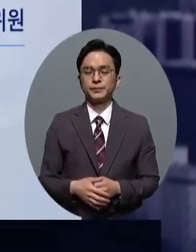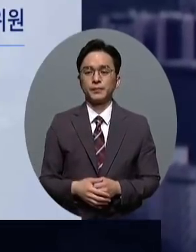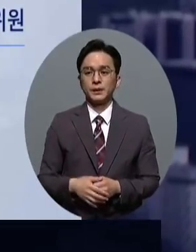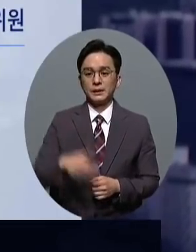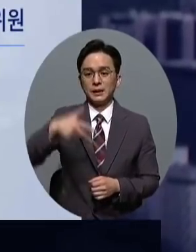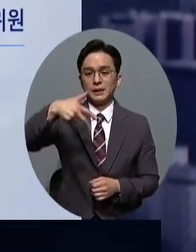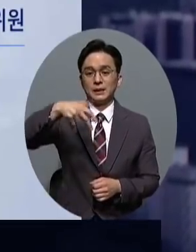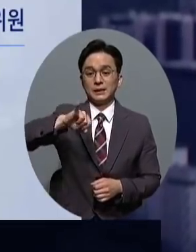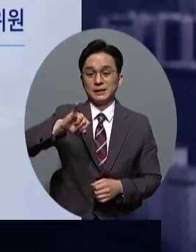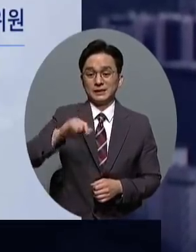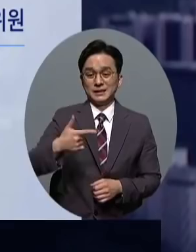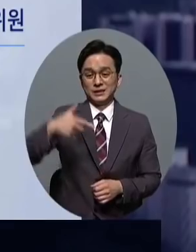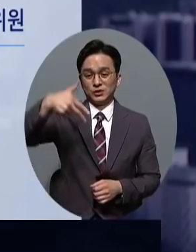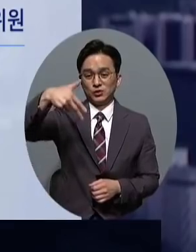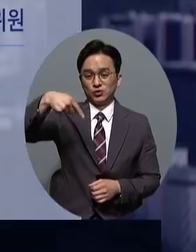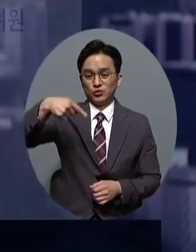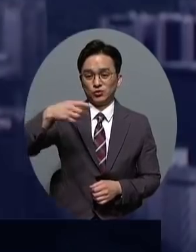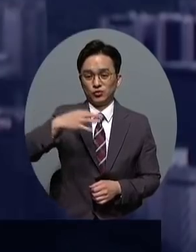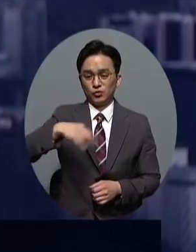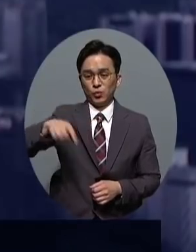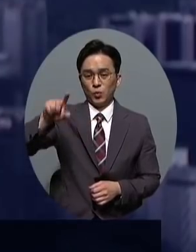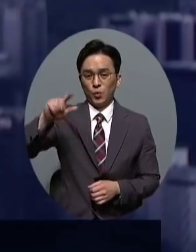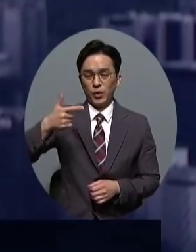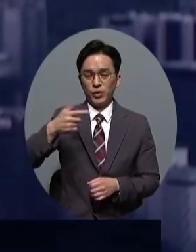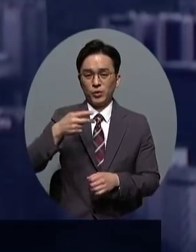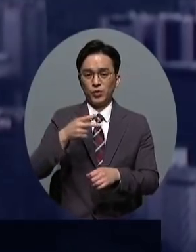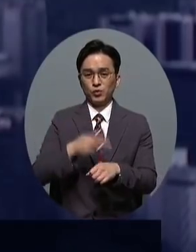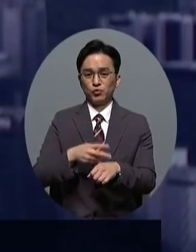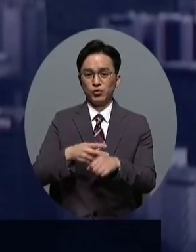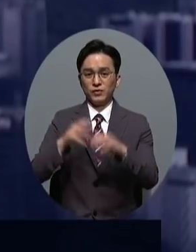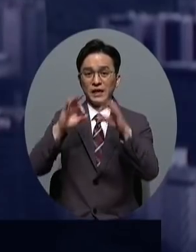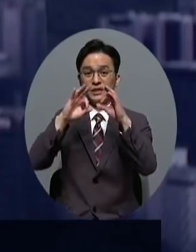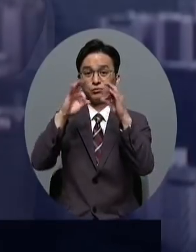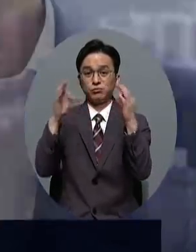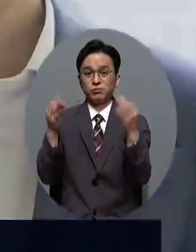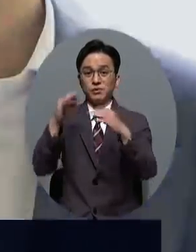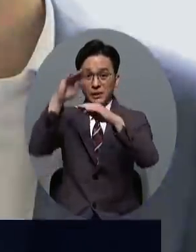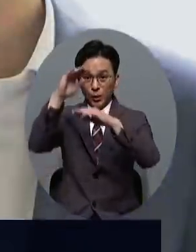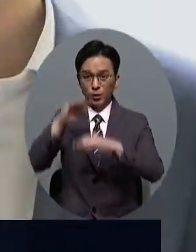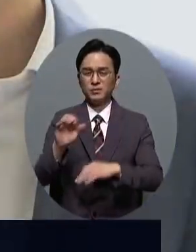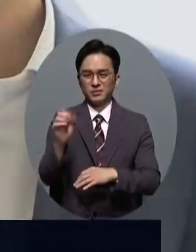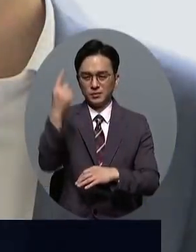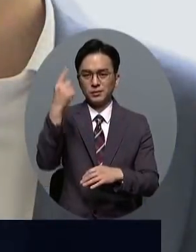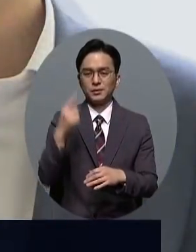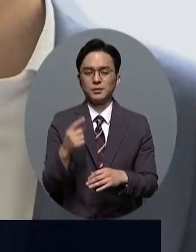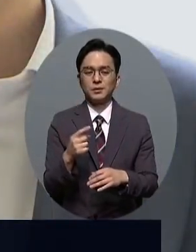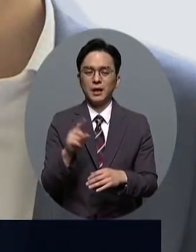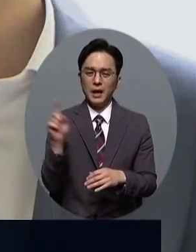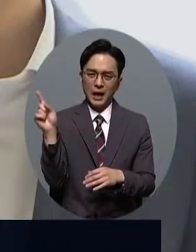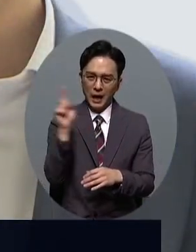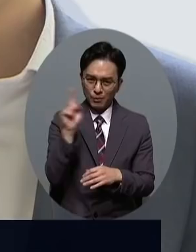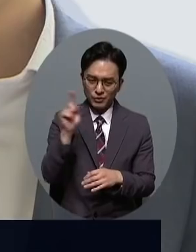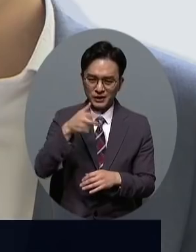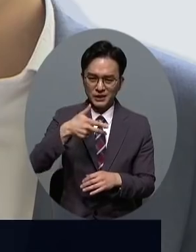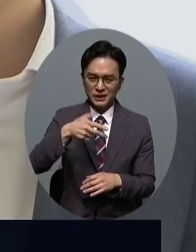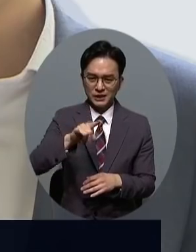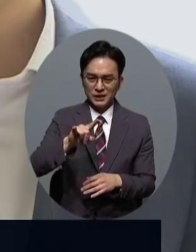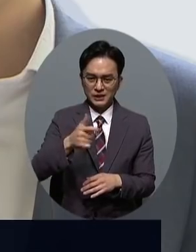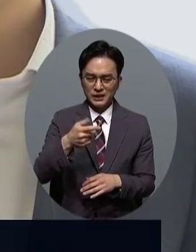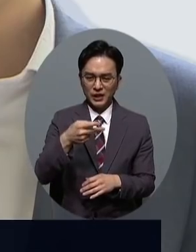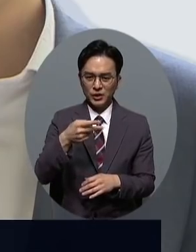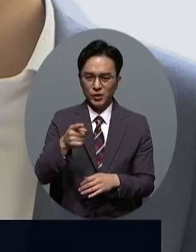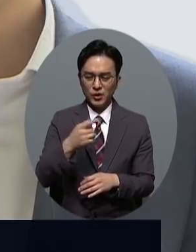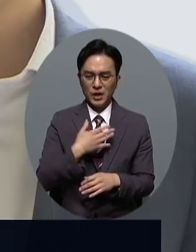SNS에 이런 이야기를 하는데 아무리 젠더 감수성이 있건 없건 그 대한민국의 남성들은 성추행을